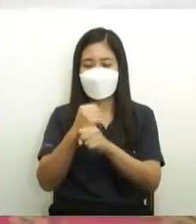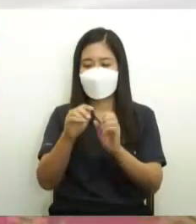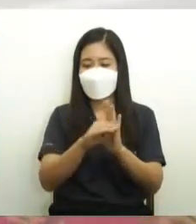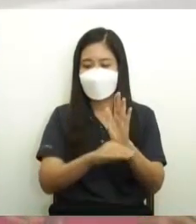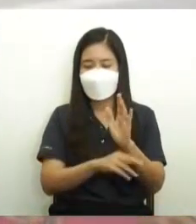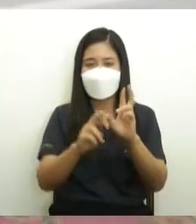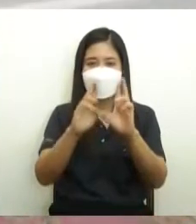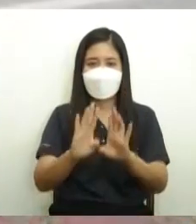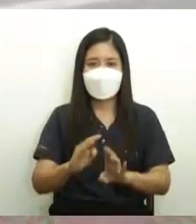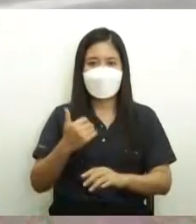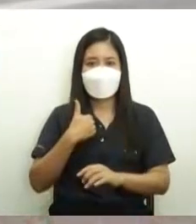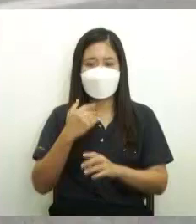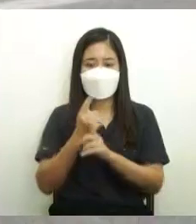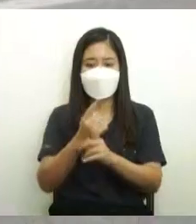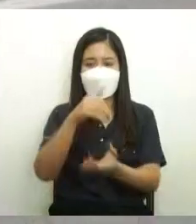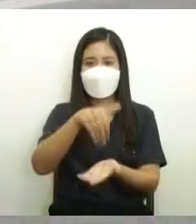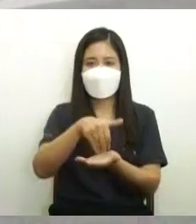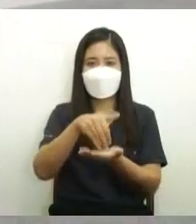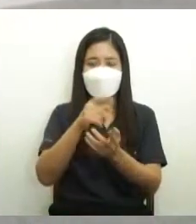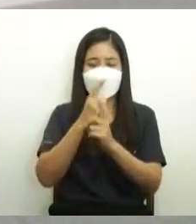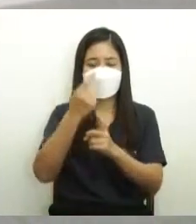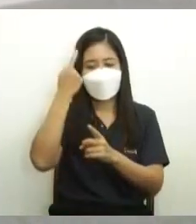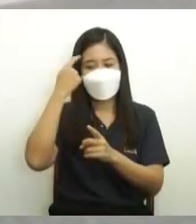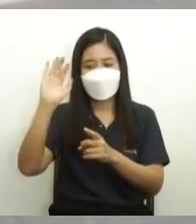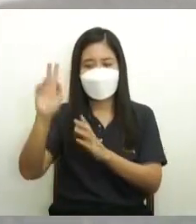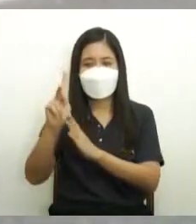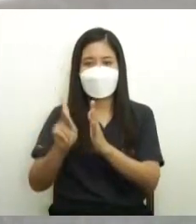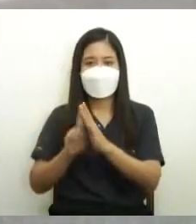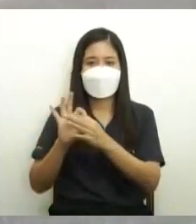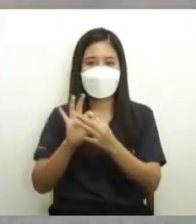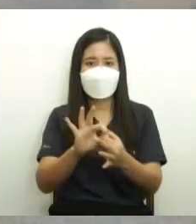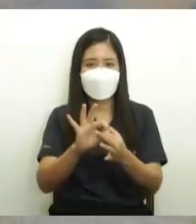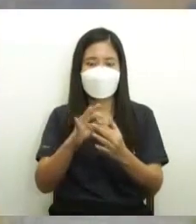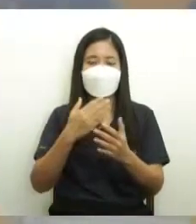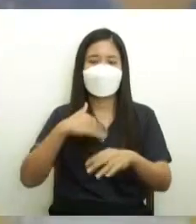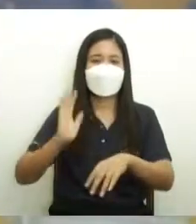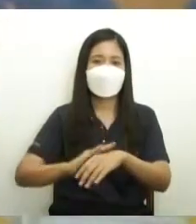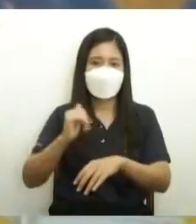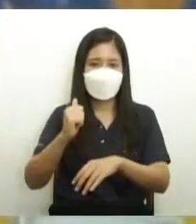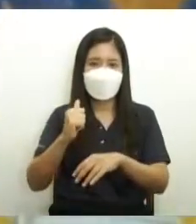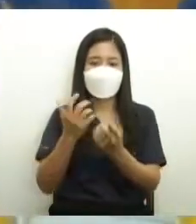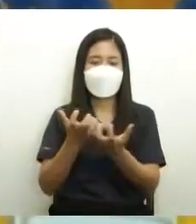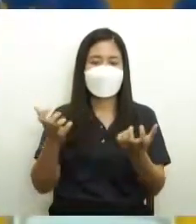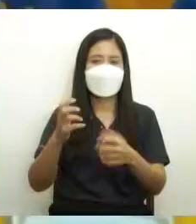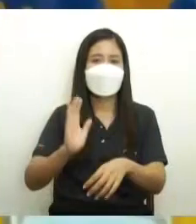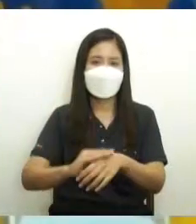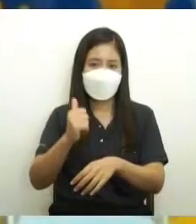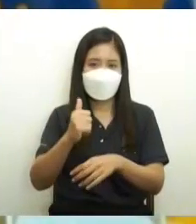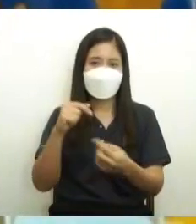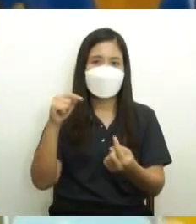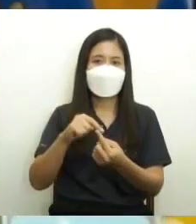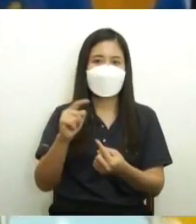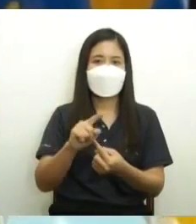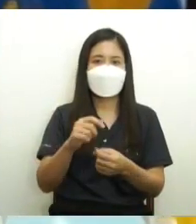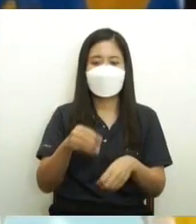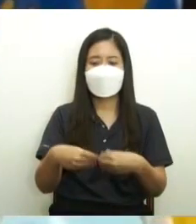บเป็นไปตามหลักการหรือเจตนารมณ์ของกฎหมายที่เกี่ยวข้องมีประสิทธิภาพและประสิทธิผลที่เกิดความพึงพอใจต่อทุกภ